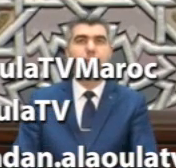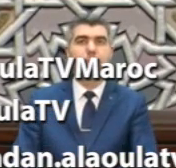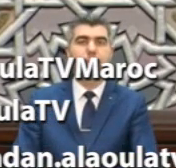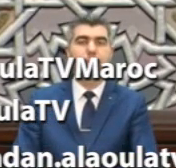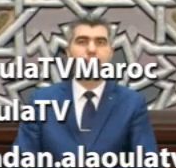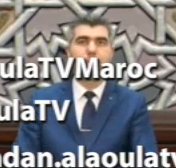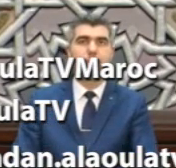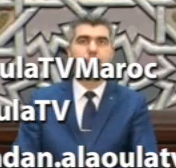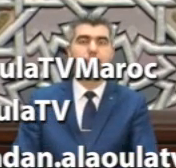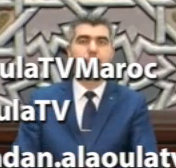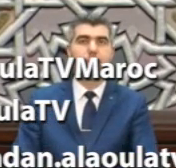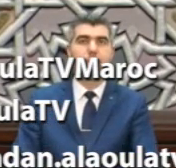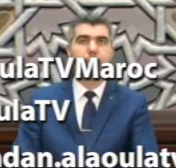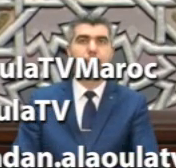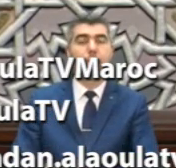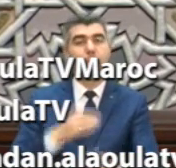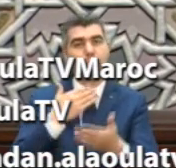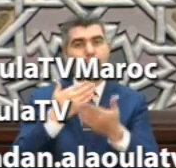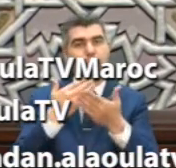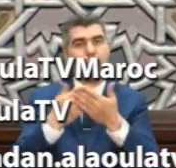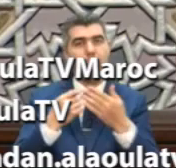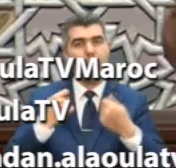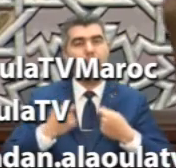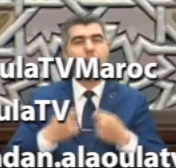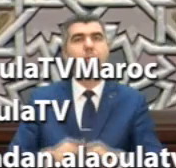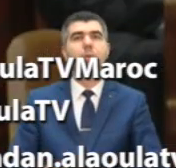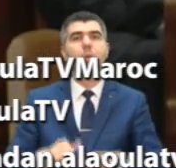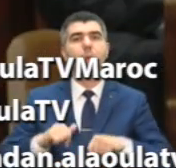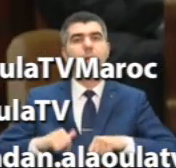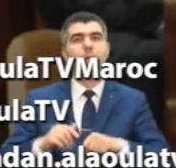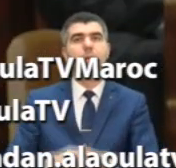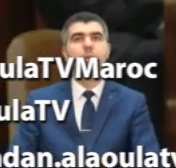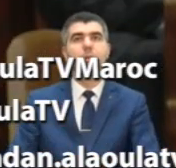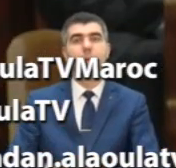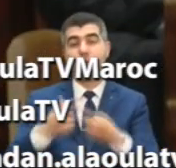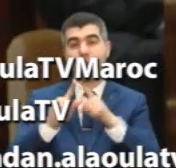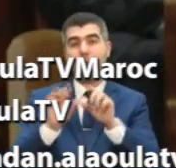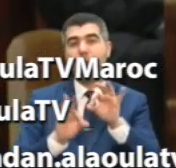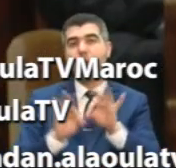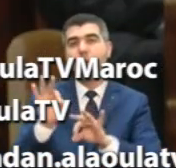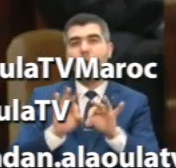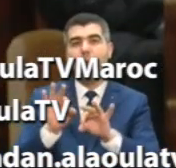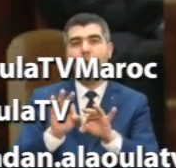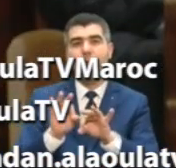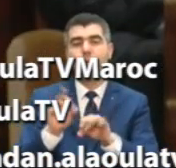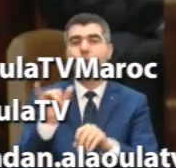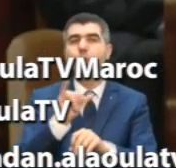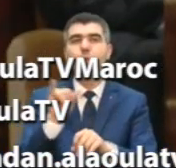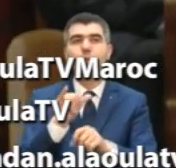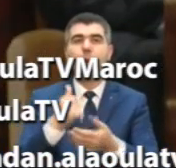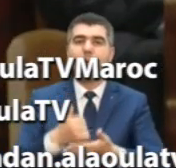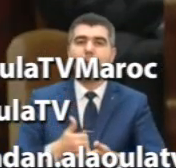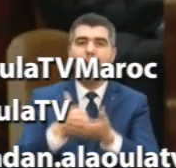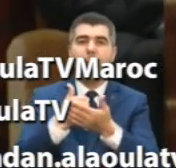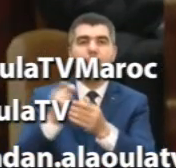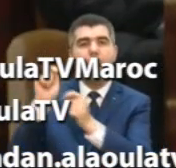النائبة. شكرا السيدة الرئيسة. السيد الوزير، نسائلكم عن الإجراءات المتخذة لدعم